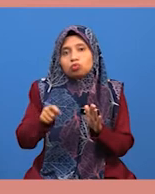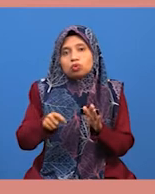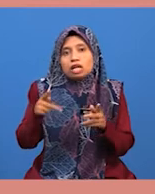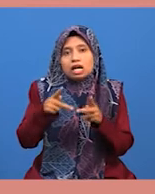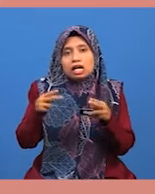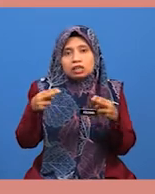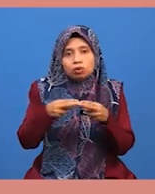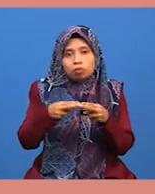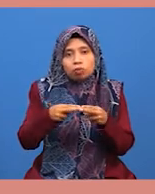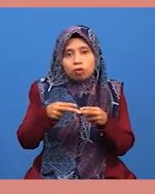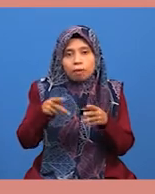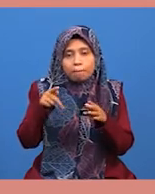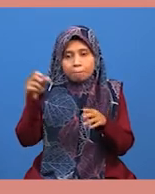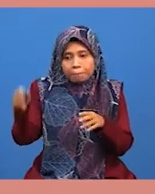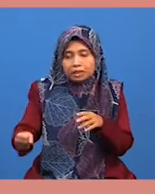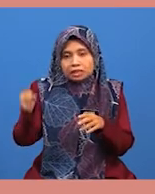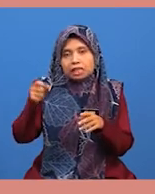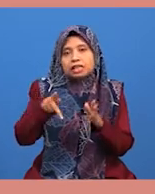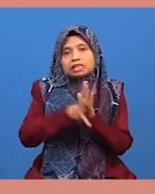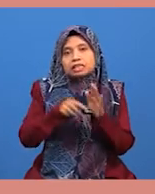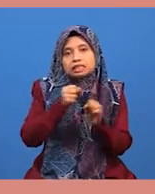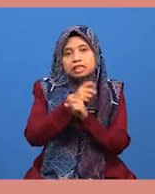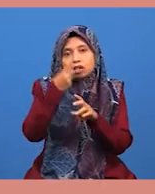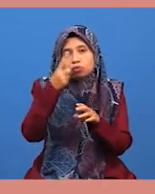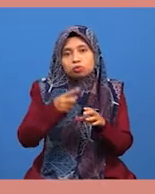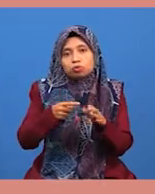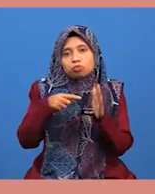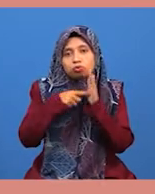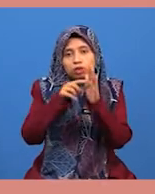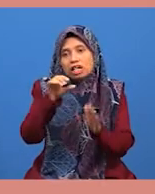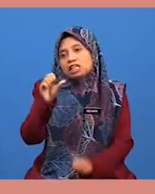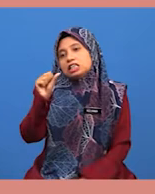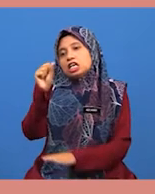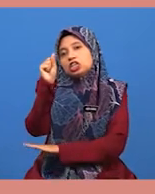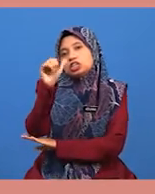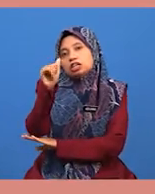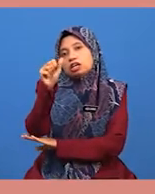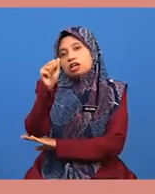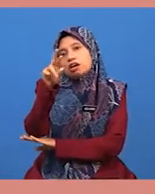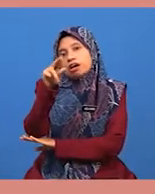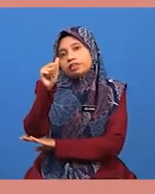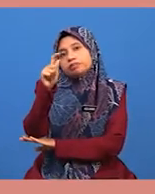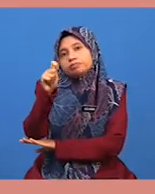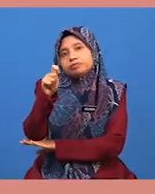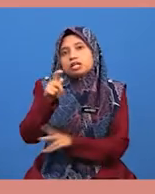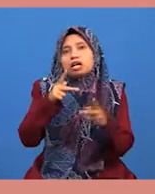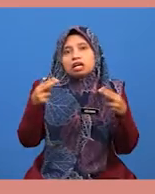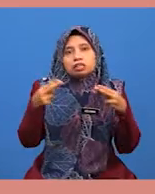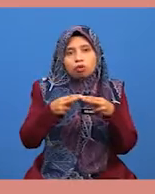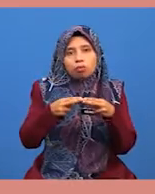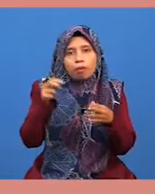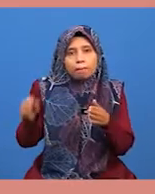Kata hubung pancangan keterangan untuk menunjukkan syarat. E. Kata hubung